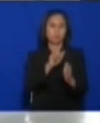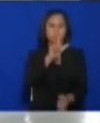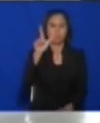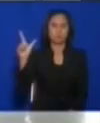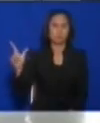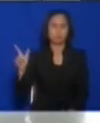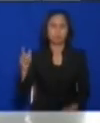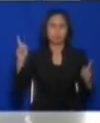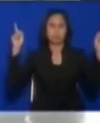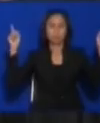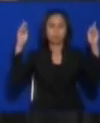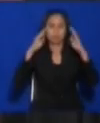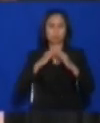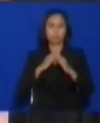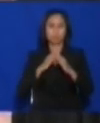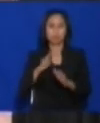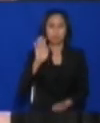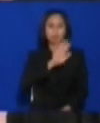meneriakkan yel-yel